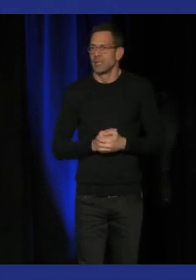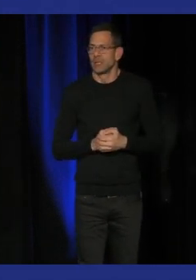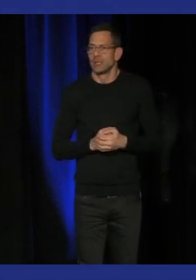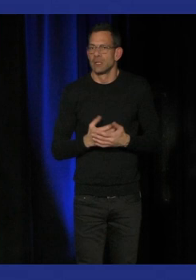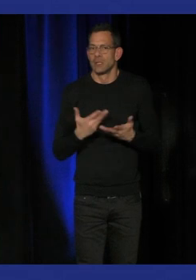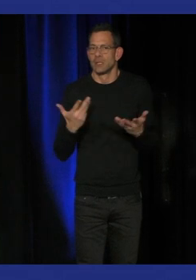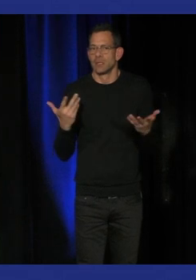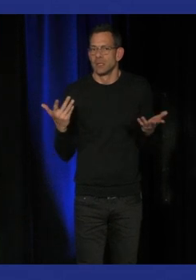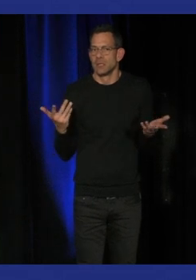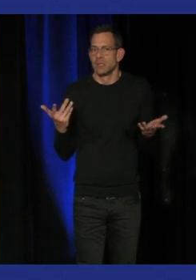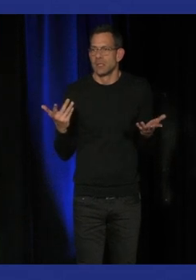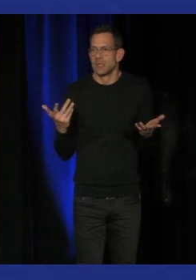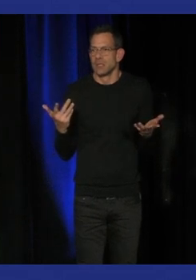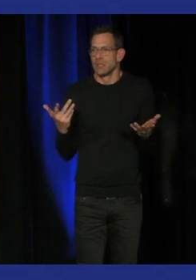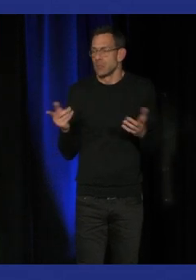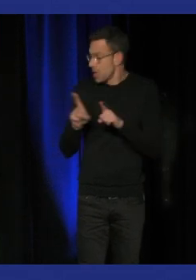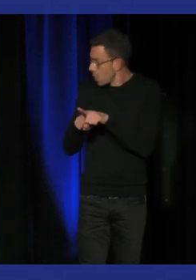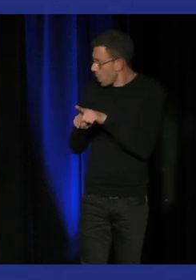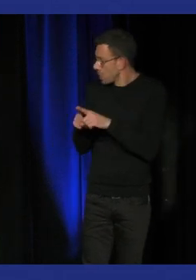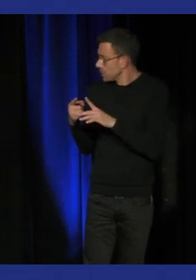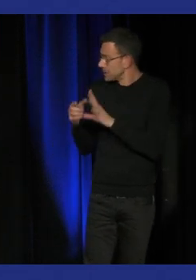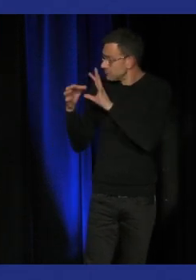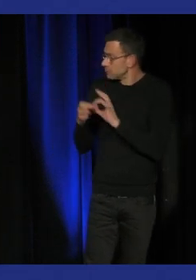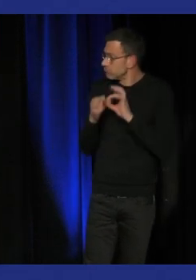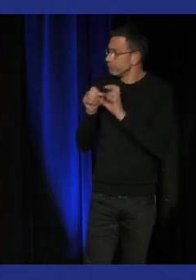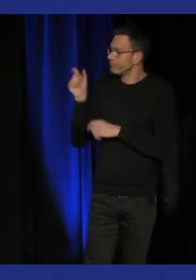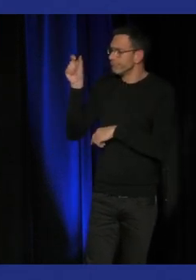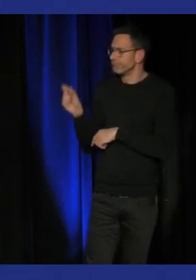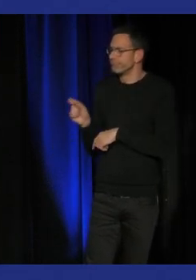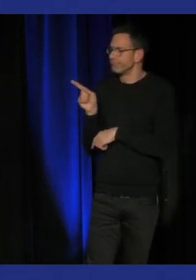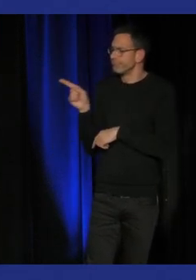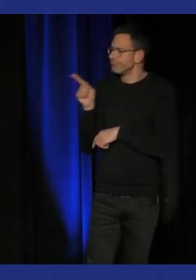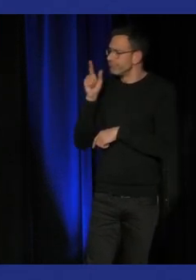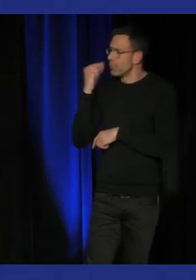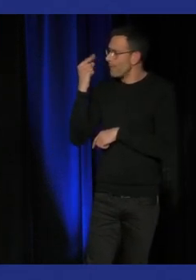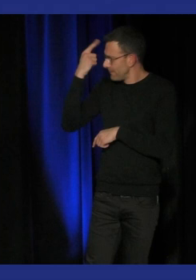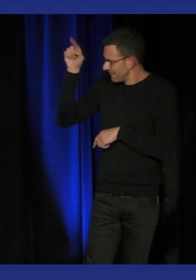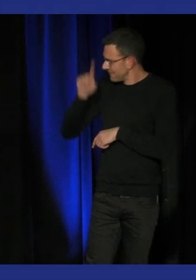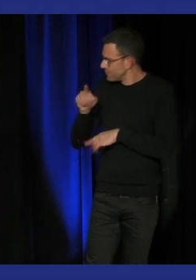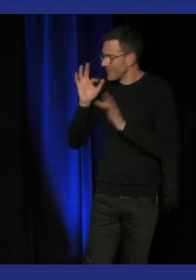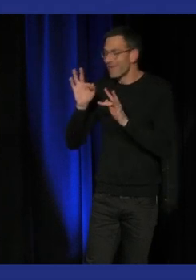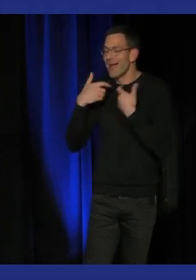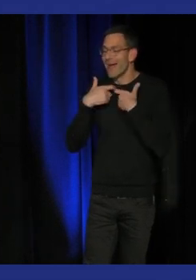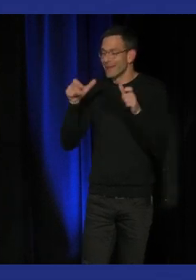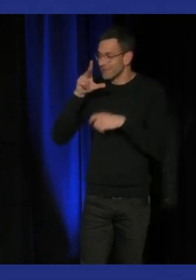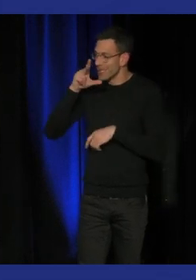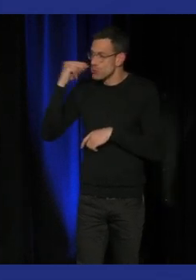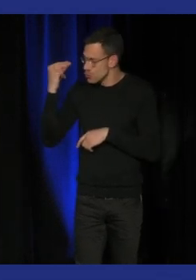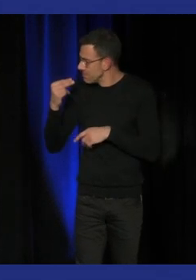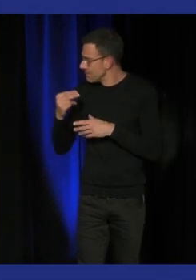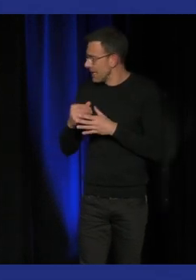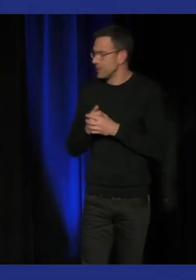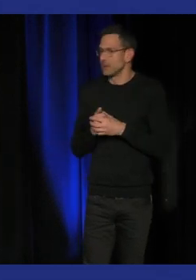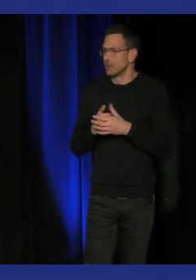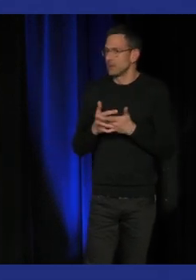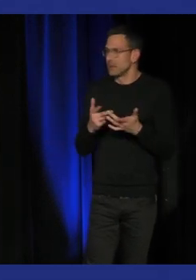je rebondis également sur ce que disait monsieur par rapport à cette idée d'accessibilité humaine. Moi, je suis, et